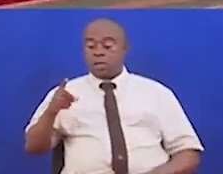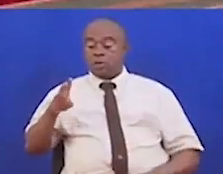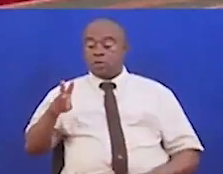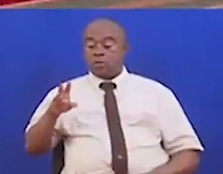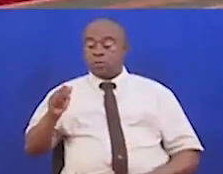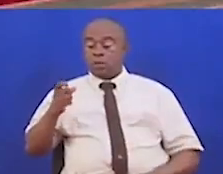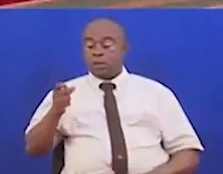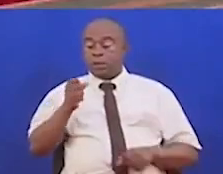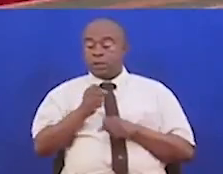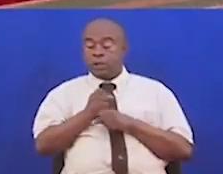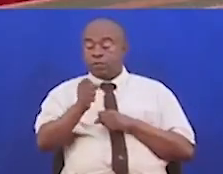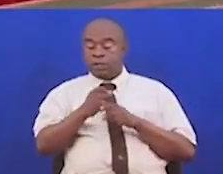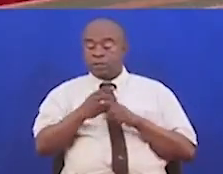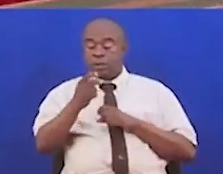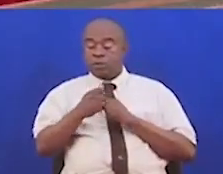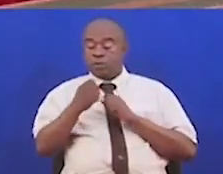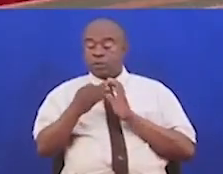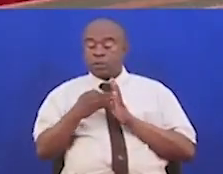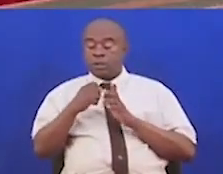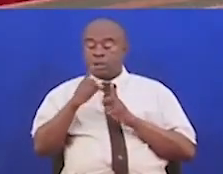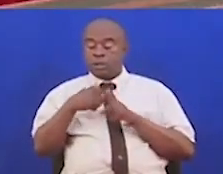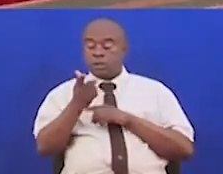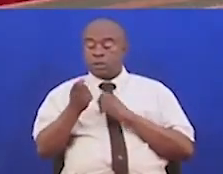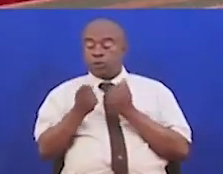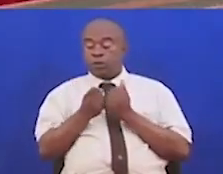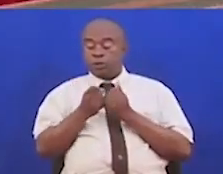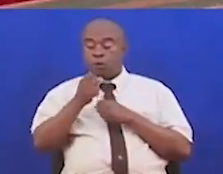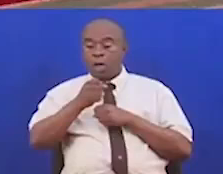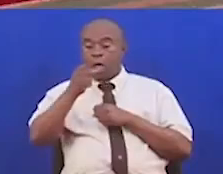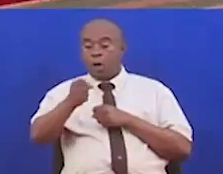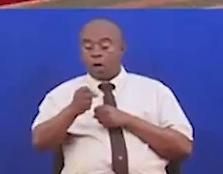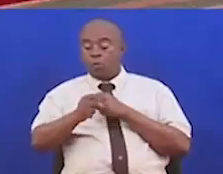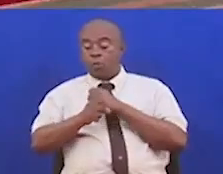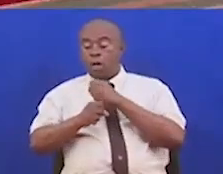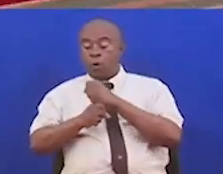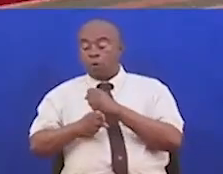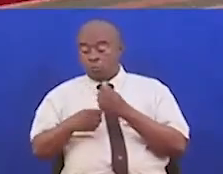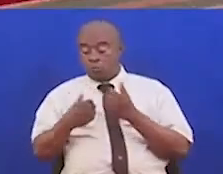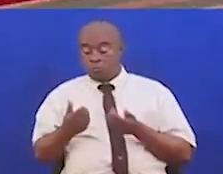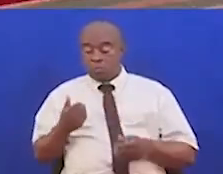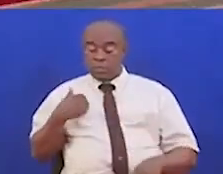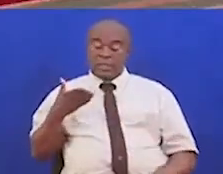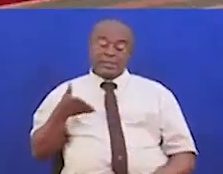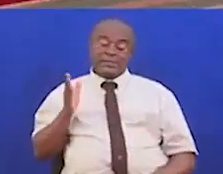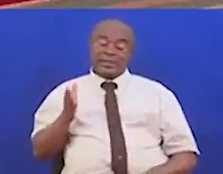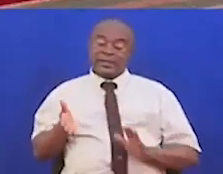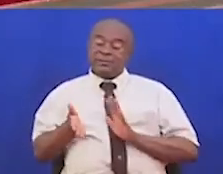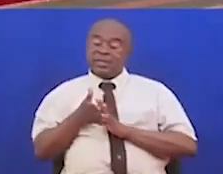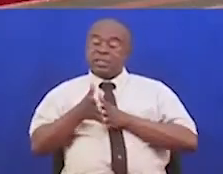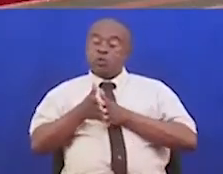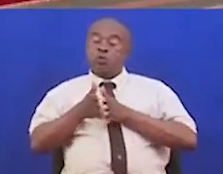218 inaendelea kujengwa kwa awamu. Kwa kuanzia, serikali imeanza na upanuzi wa